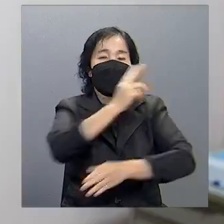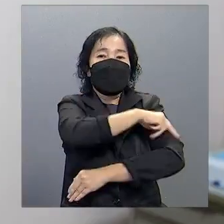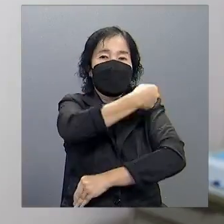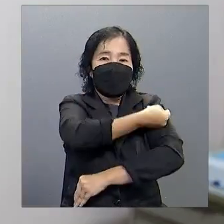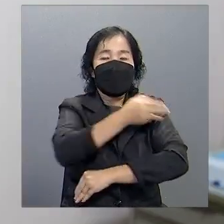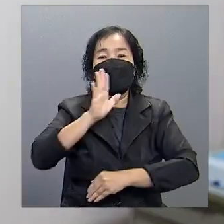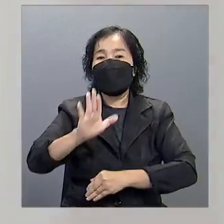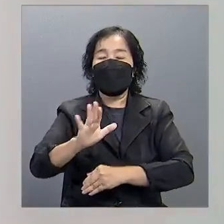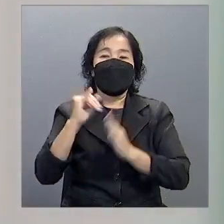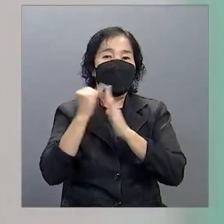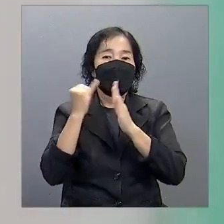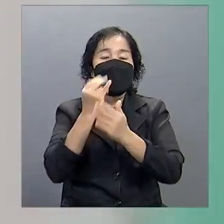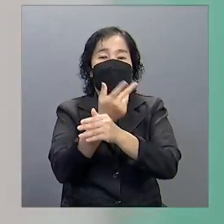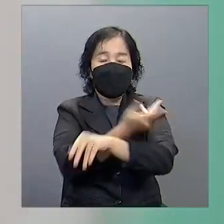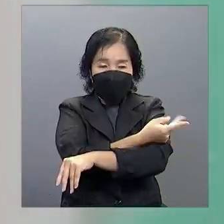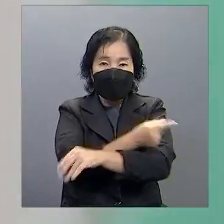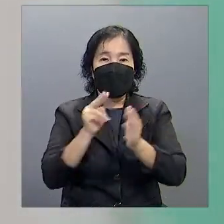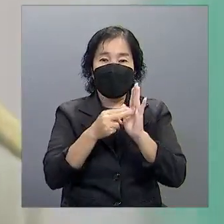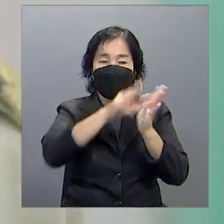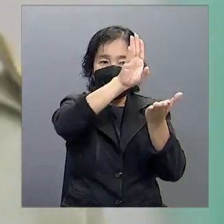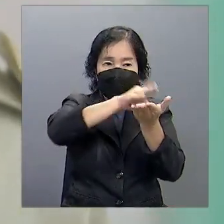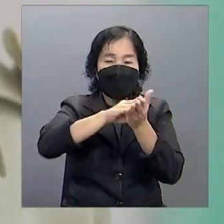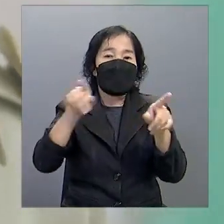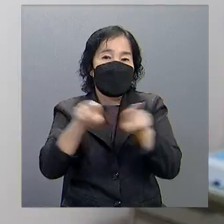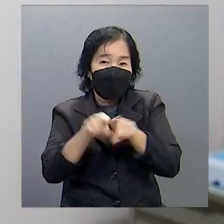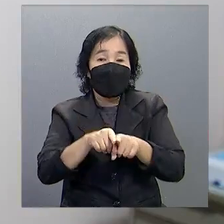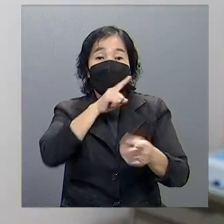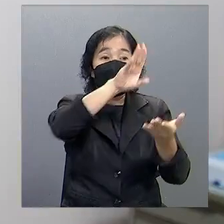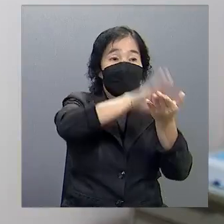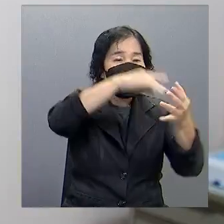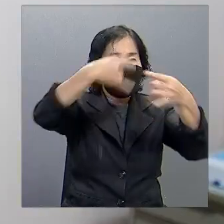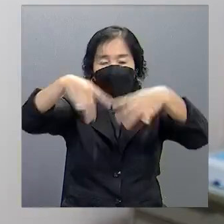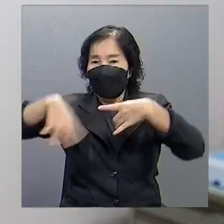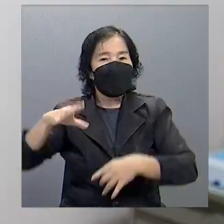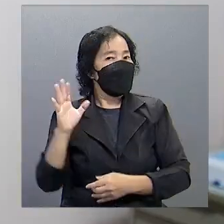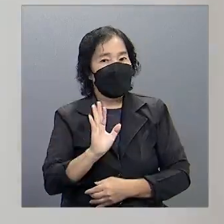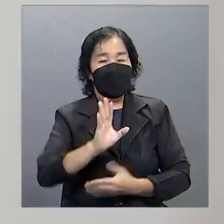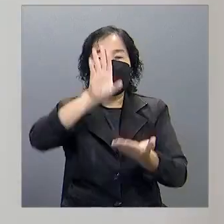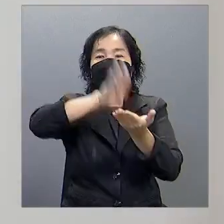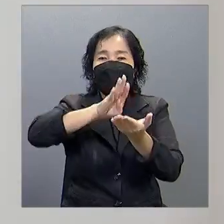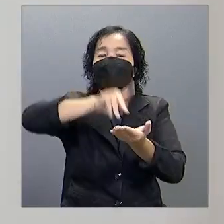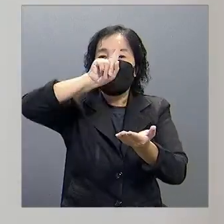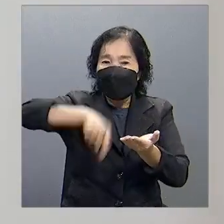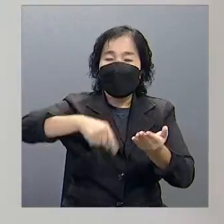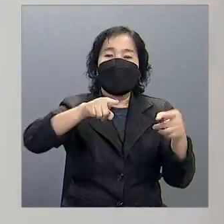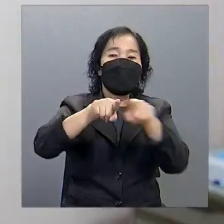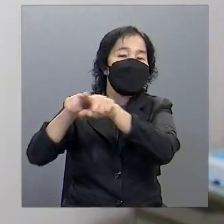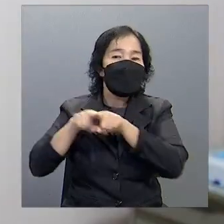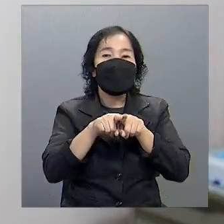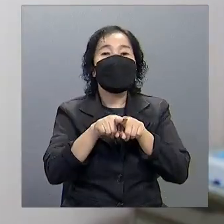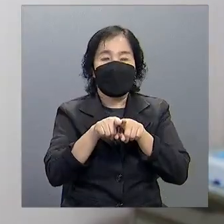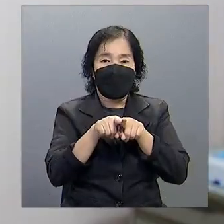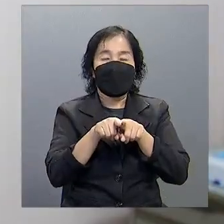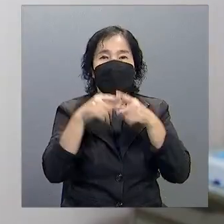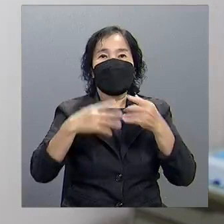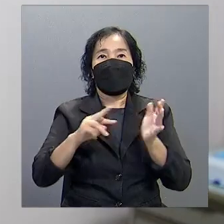ข้อมูลฐานเดียวกันนะครับแล้วพอเราเข้ามาในพื้นที่นะครับเราก็ประสานเครือข่ายเพราะว่าของเรานี้เราไม่ได้อยู่เฉ